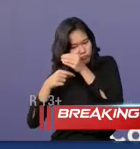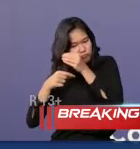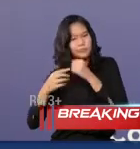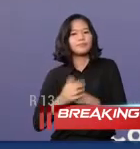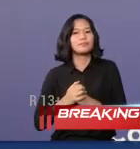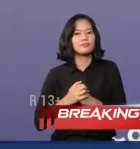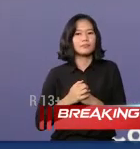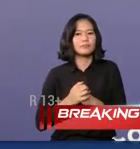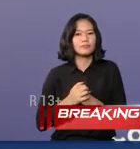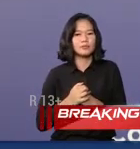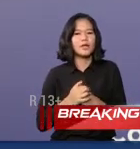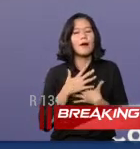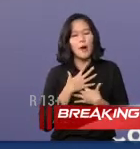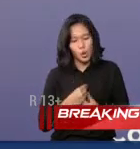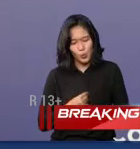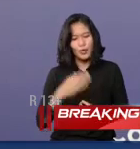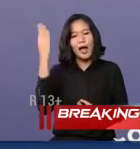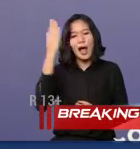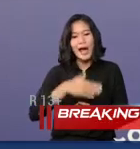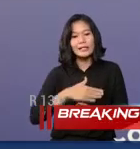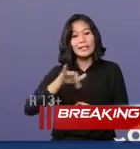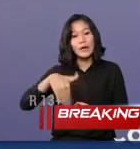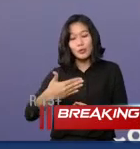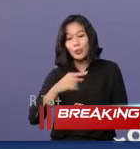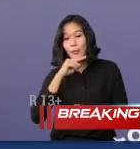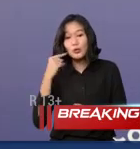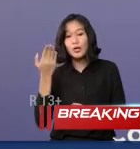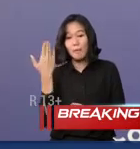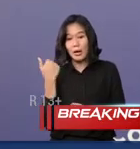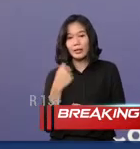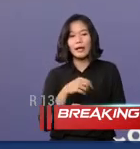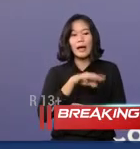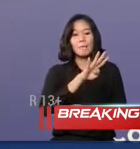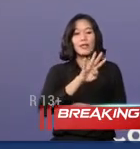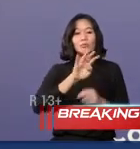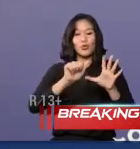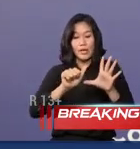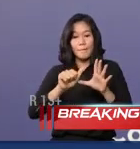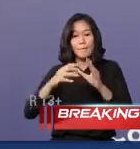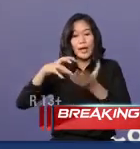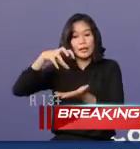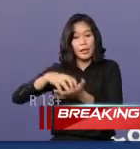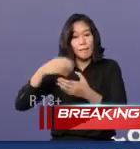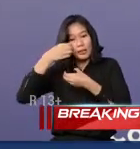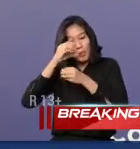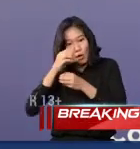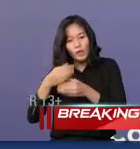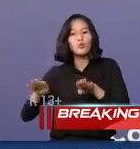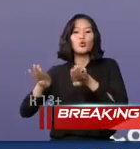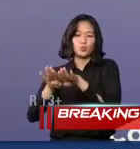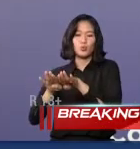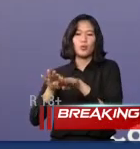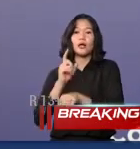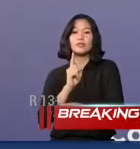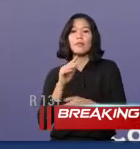kita memaklumi bahwa di hari Sabtu dan Minggu kemarin ada 46 laboratorium yang tidak proporsional karena